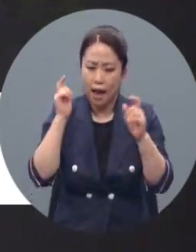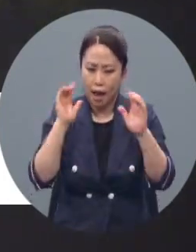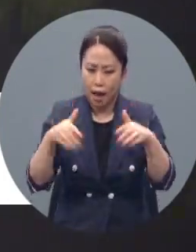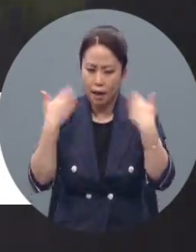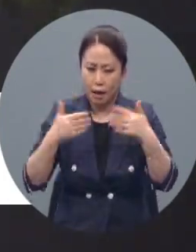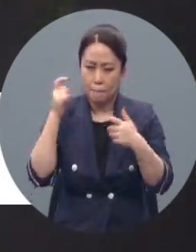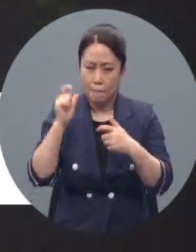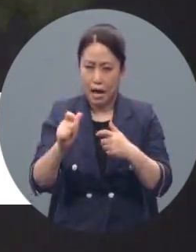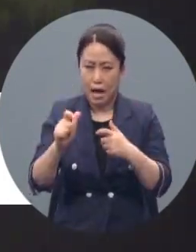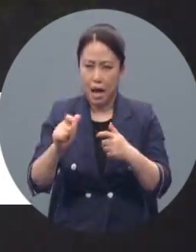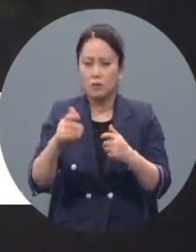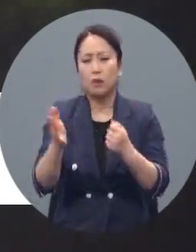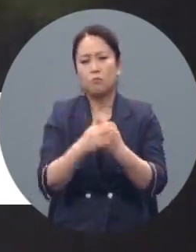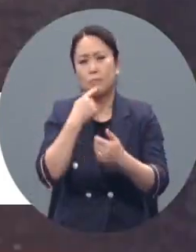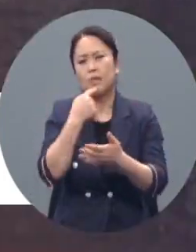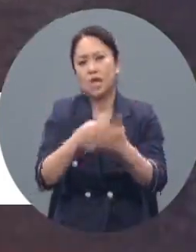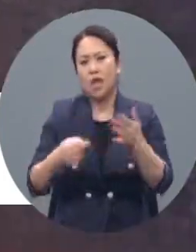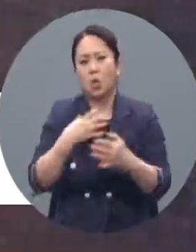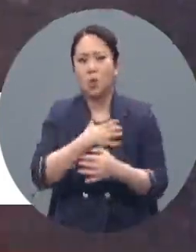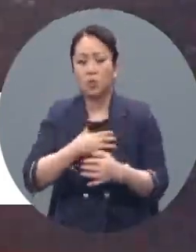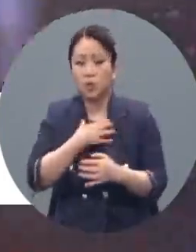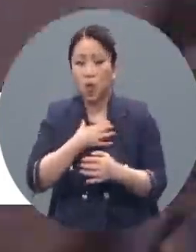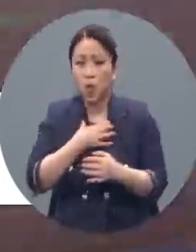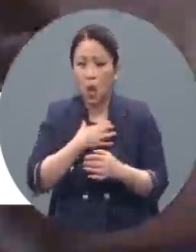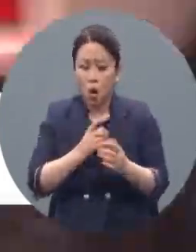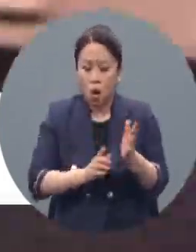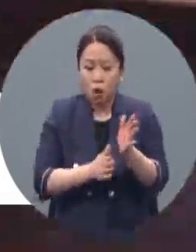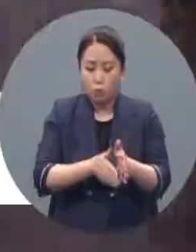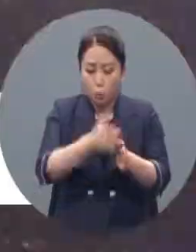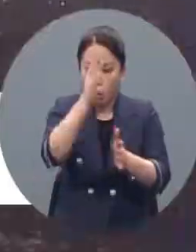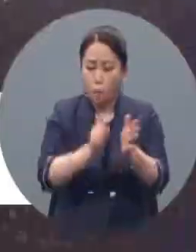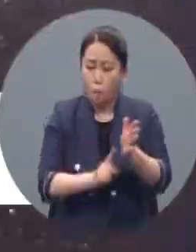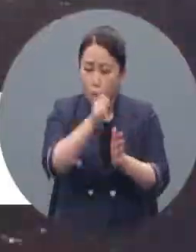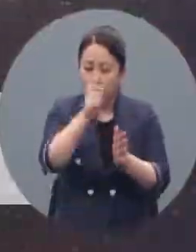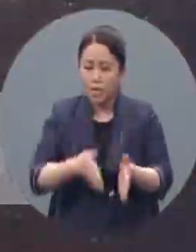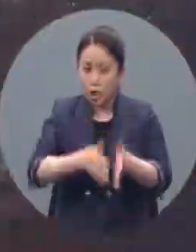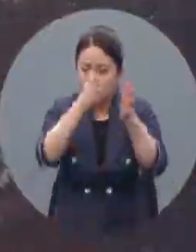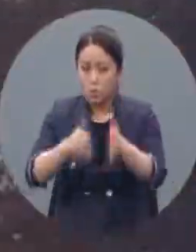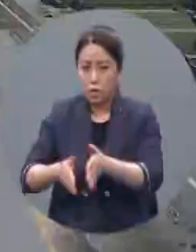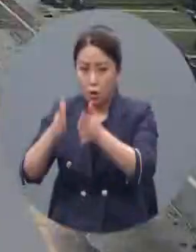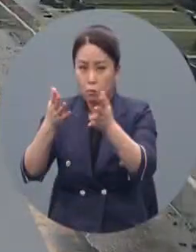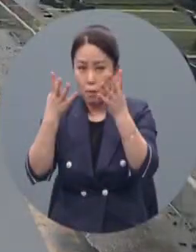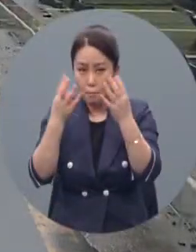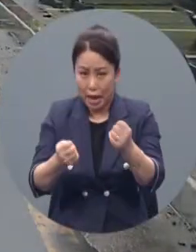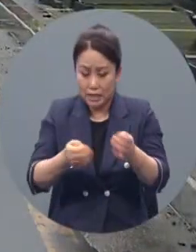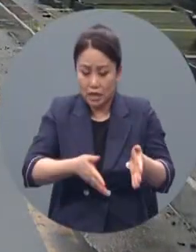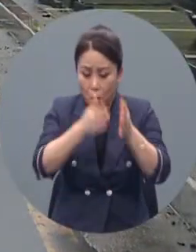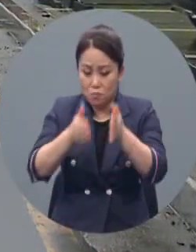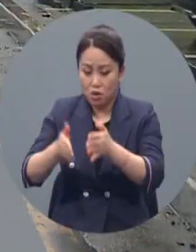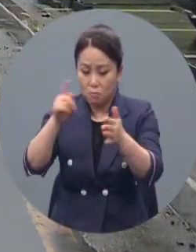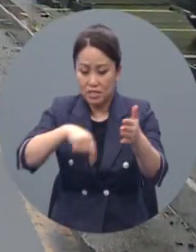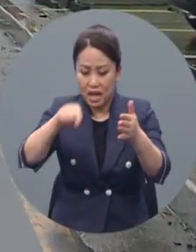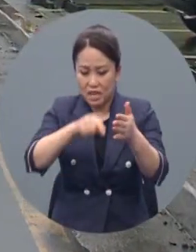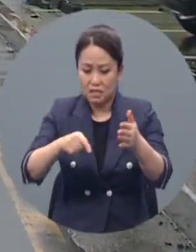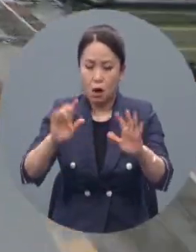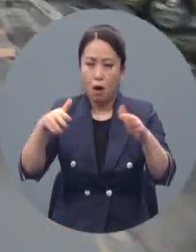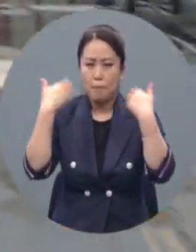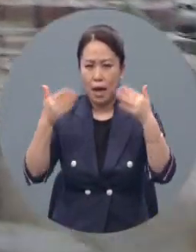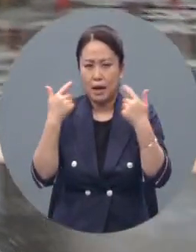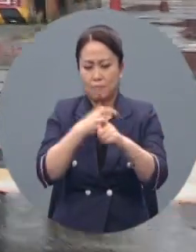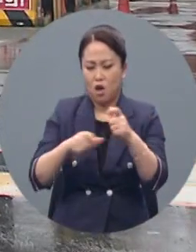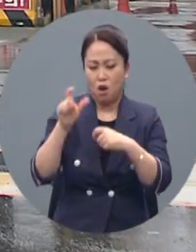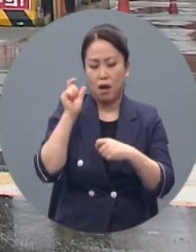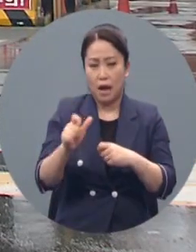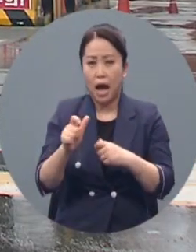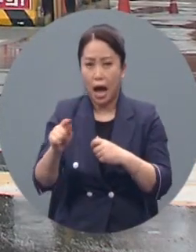있습니다. 고층 건물이 많은 부산 해안가에는 건물 사이에서 바람이 더욱 강하게 불 것으로 보입니다.